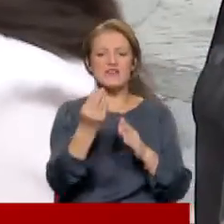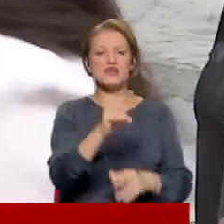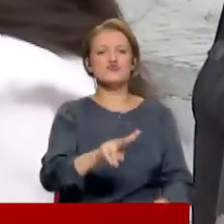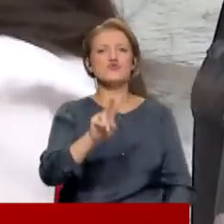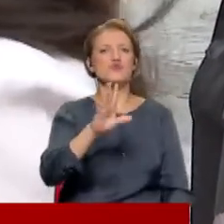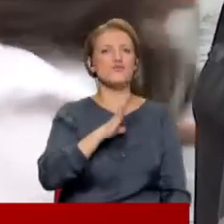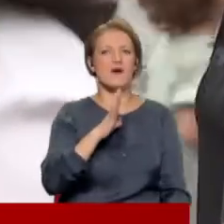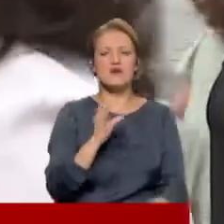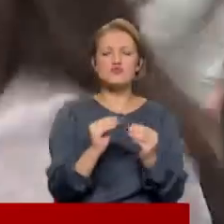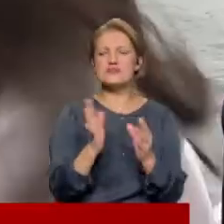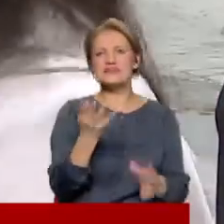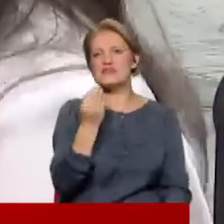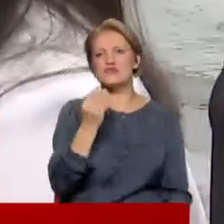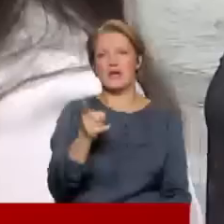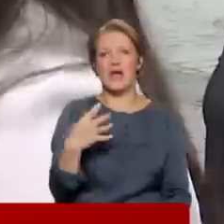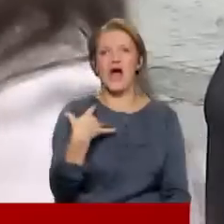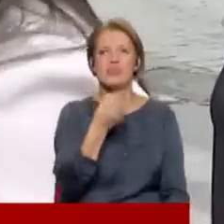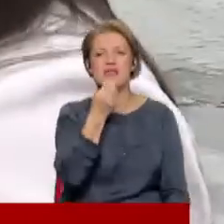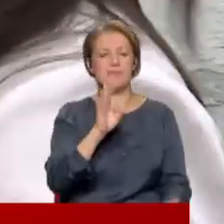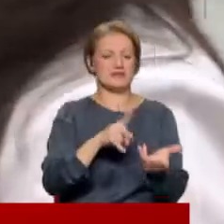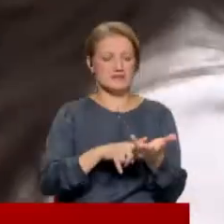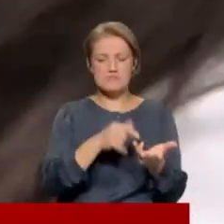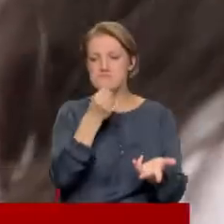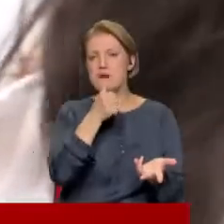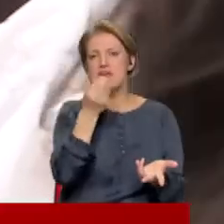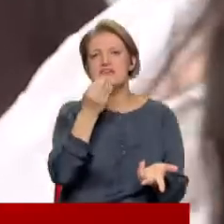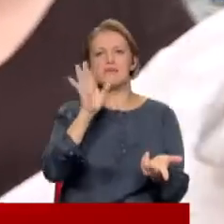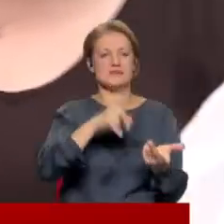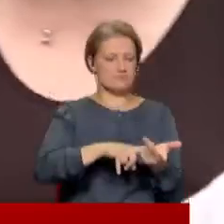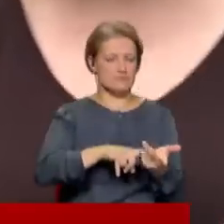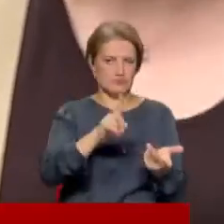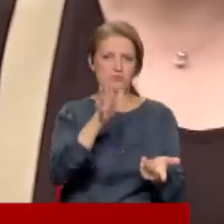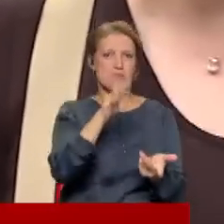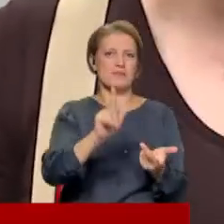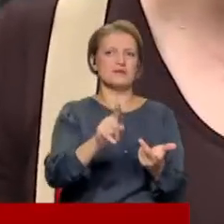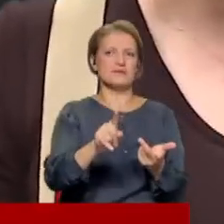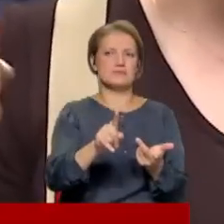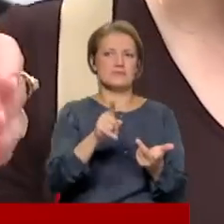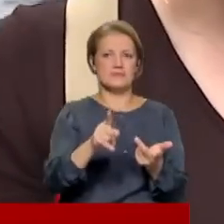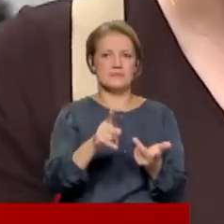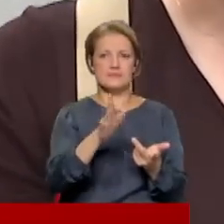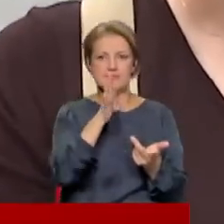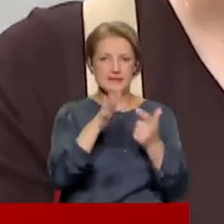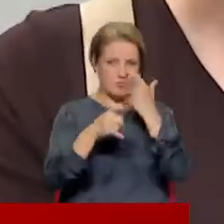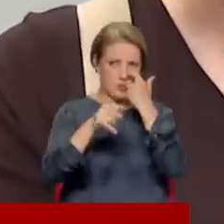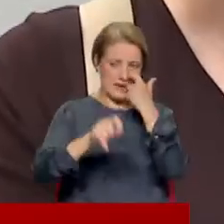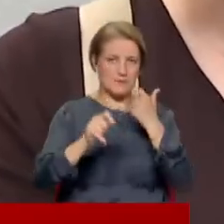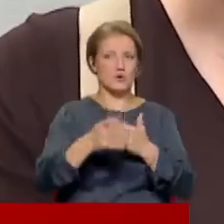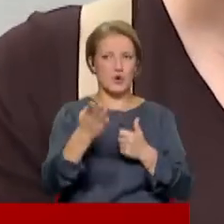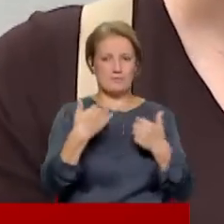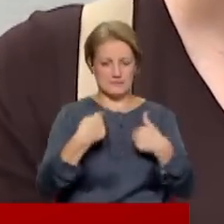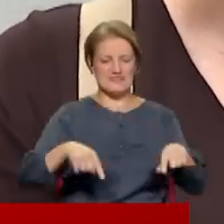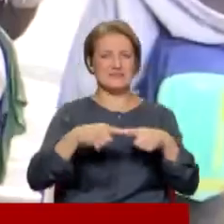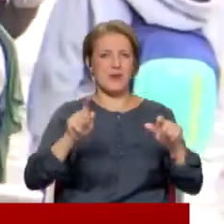olan yumurtayı nasıl yesin? Anne yiyemez, baba da yiyemez. Bunu bilin. Bu yani bilin derken bu yapılıyor yani